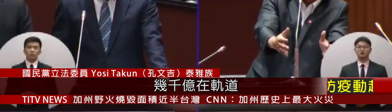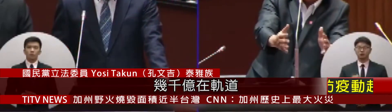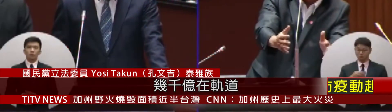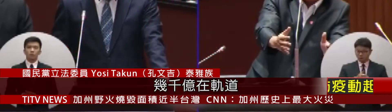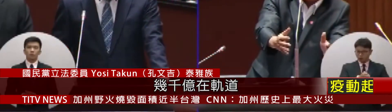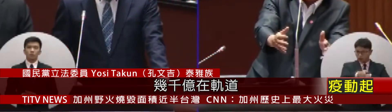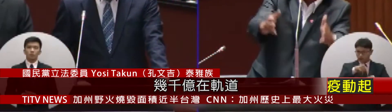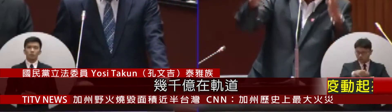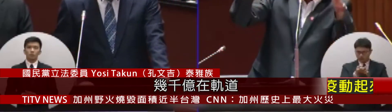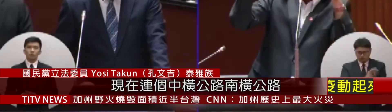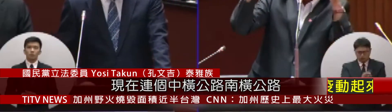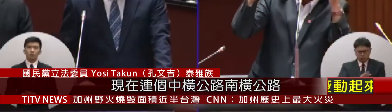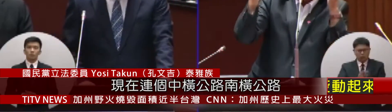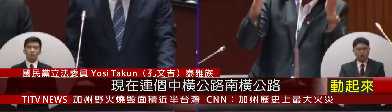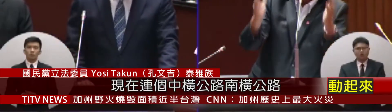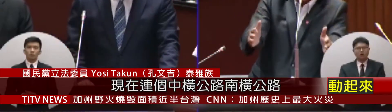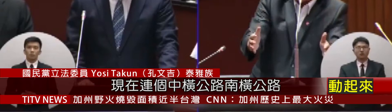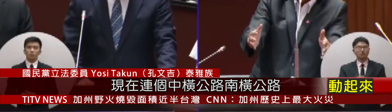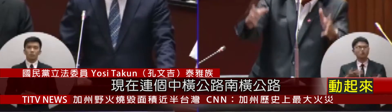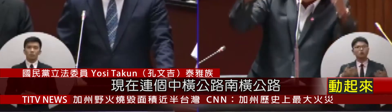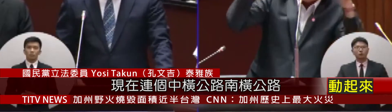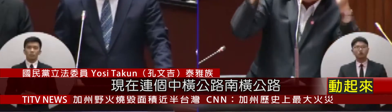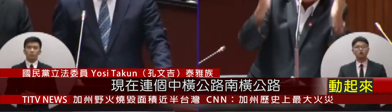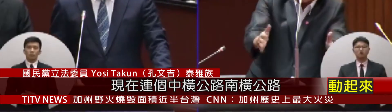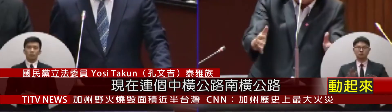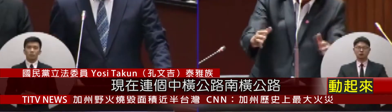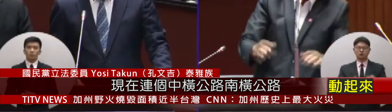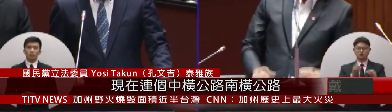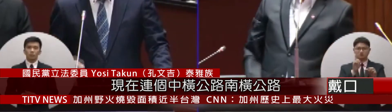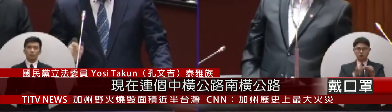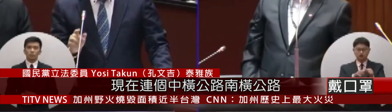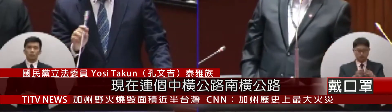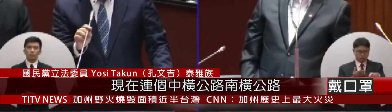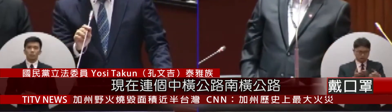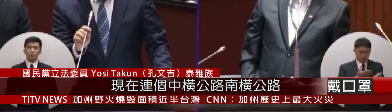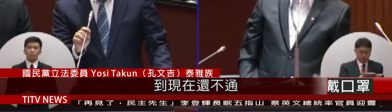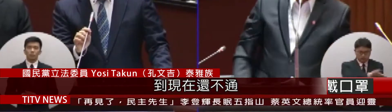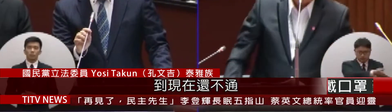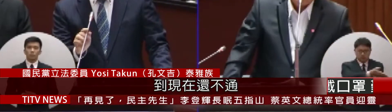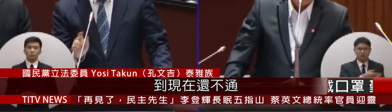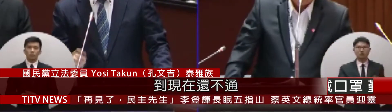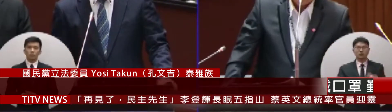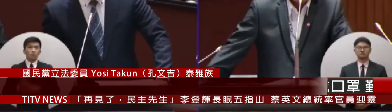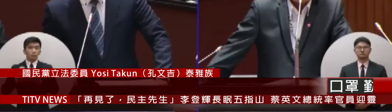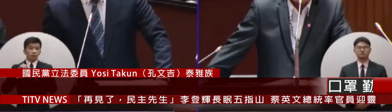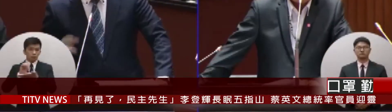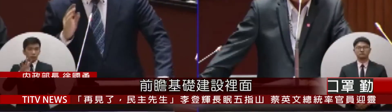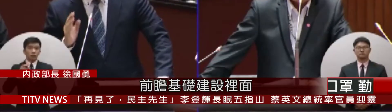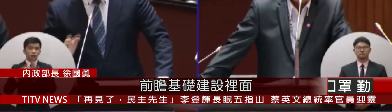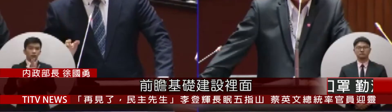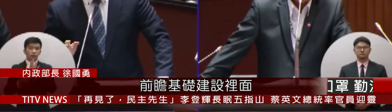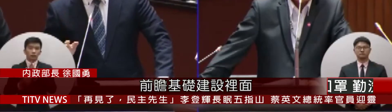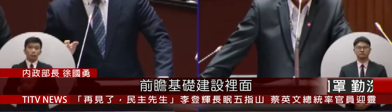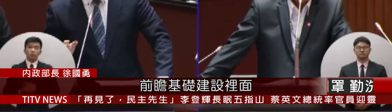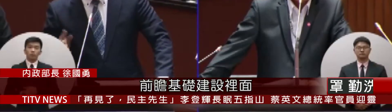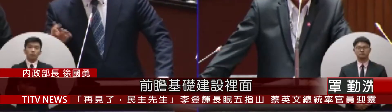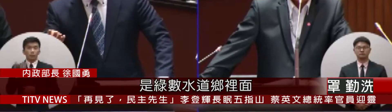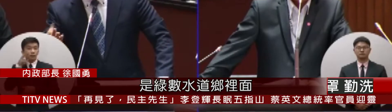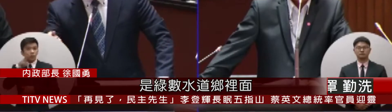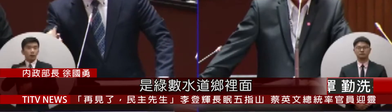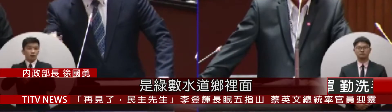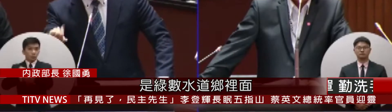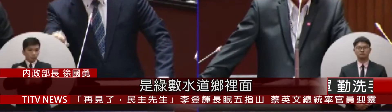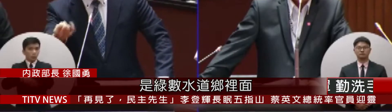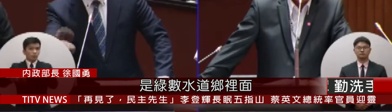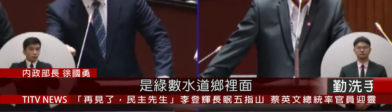亿在轨道，现在连个中横公路、南横公路到现在还不通。 前瞻基础建设里面是